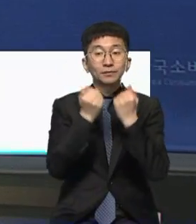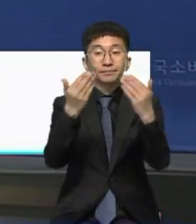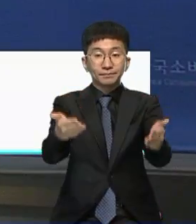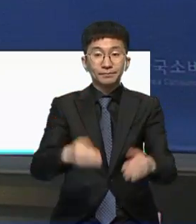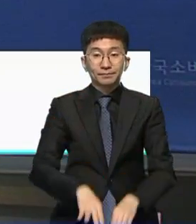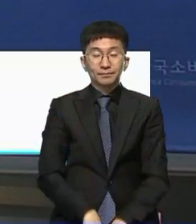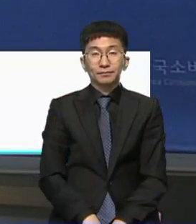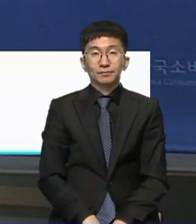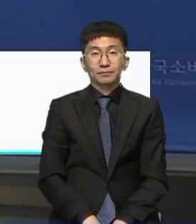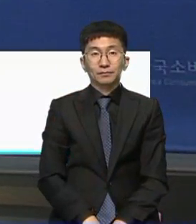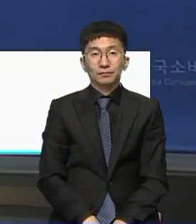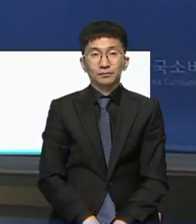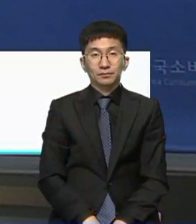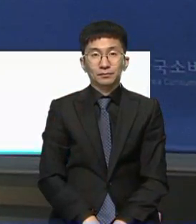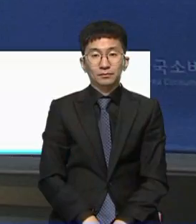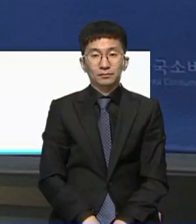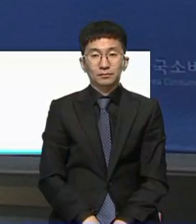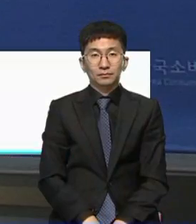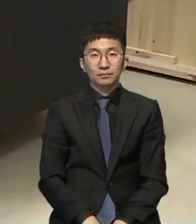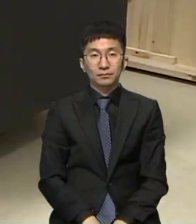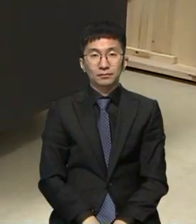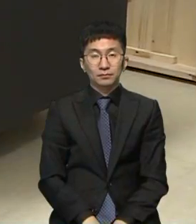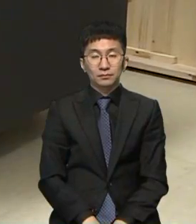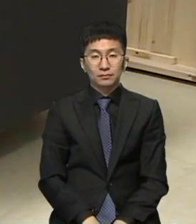기자가 짚어봤습니다.